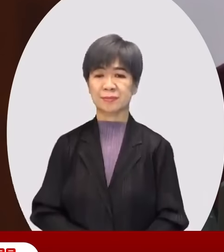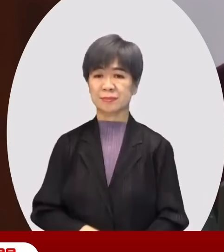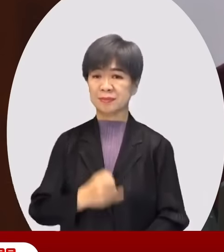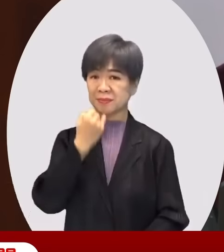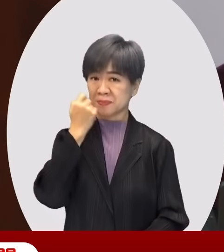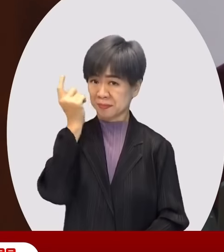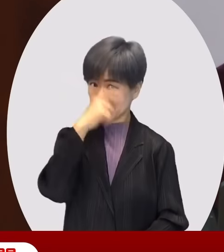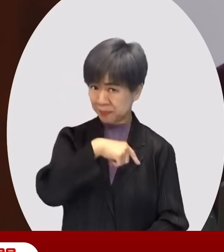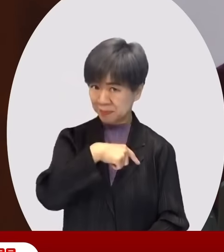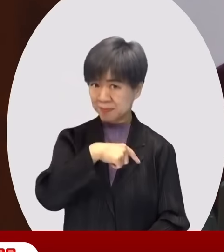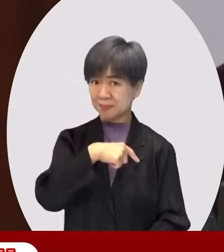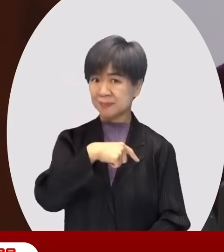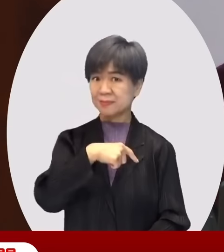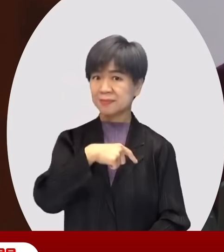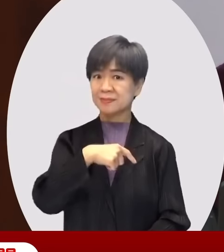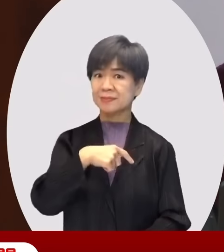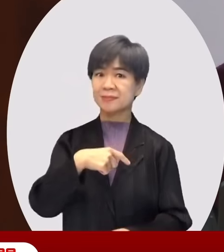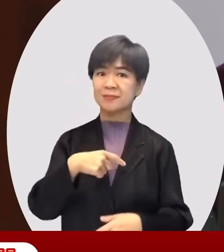没有可能